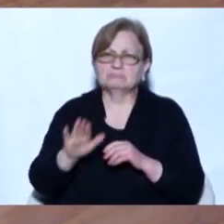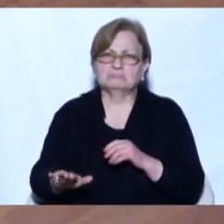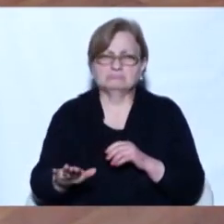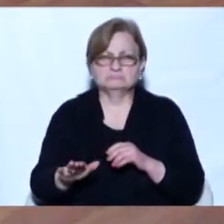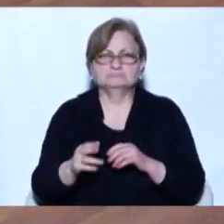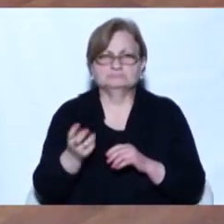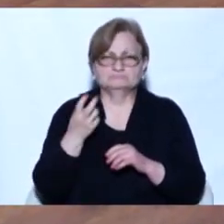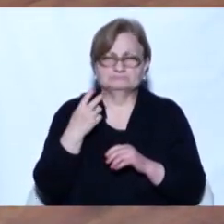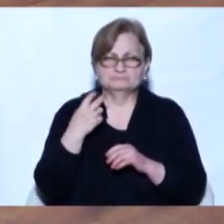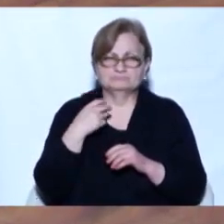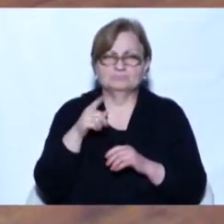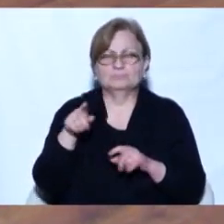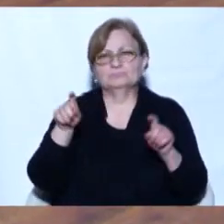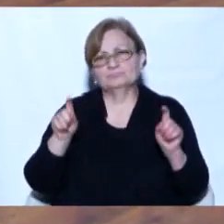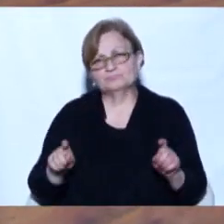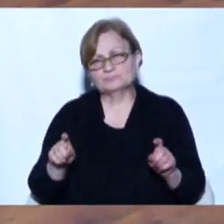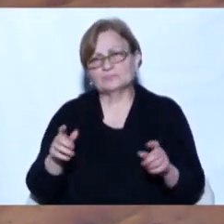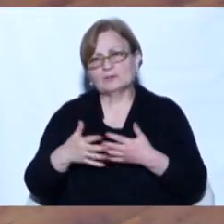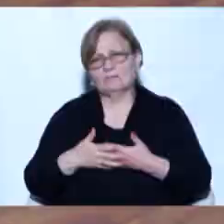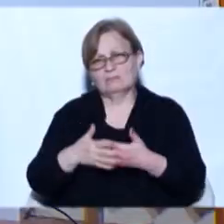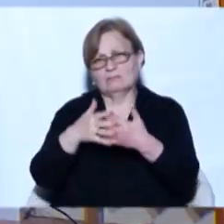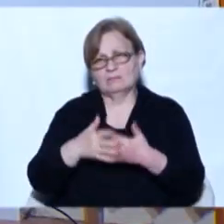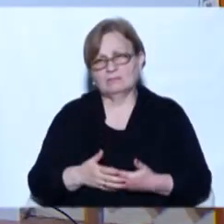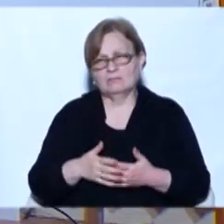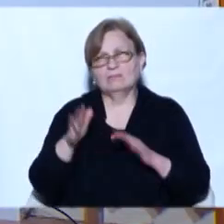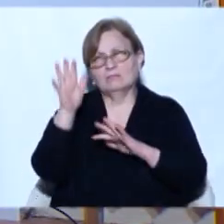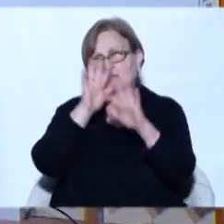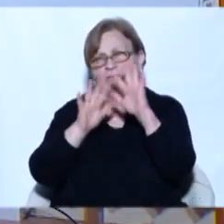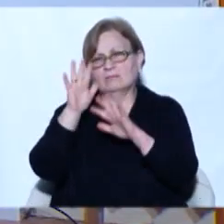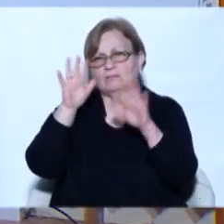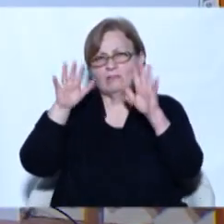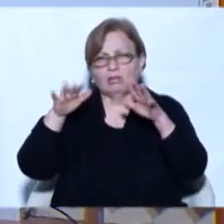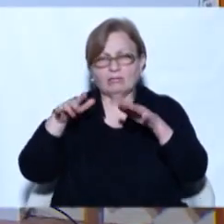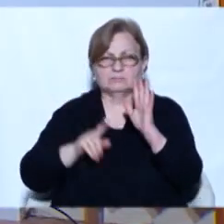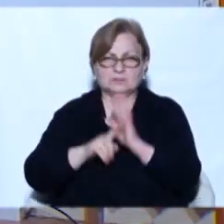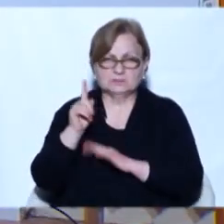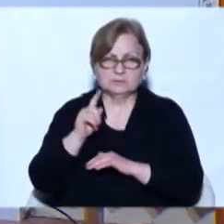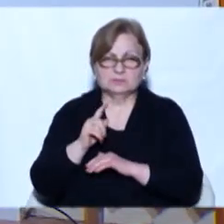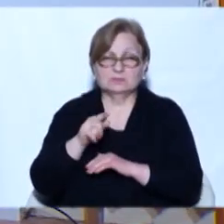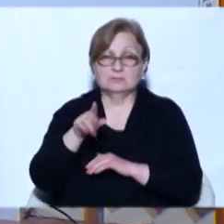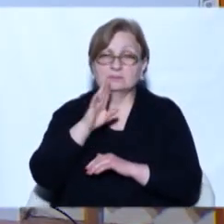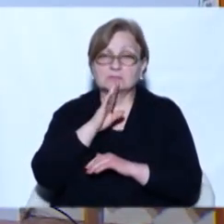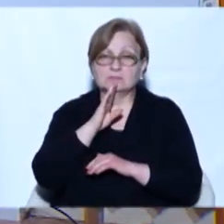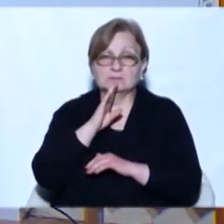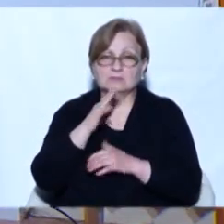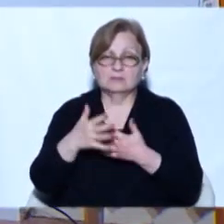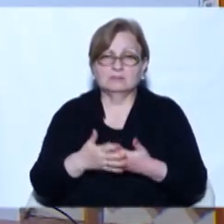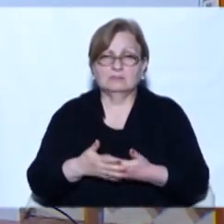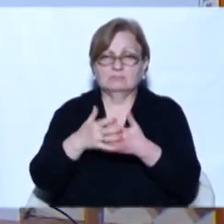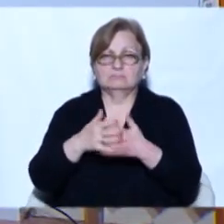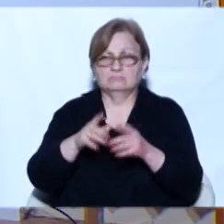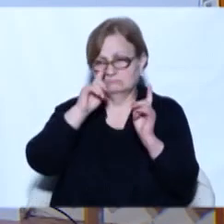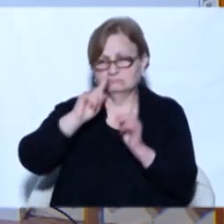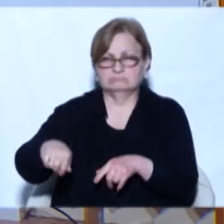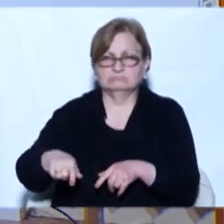მკითხულობდა. ჰამაკში იჯდა, მოიღრუბლა და გაწვიმდა. გოგონამ ჰამაკში დამტოვა,